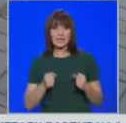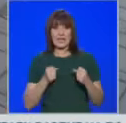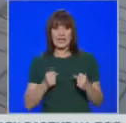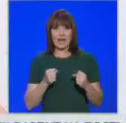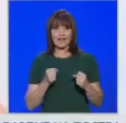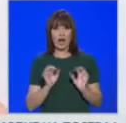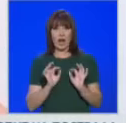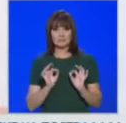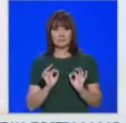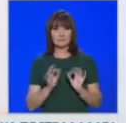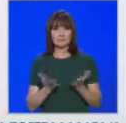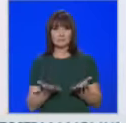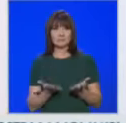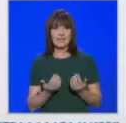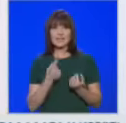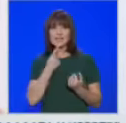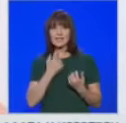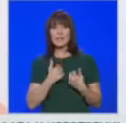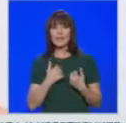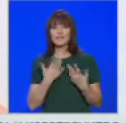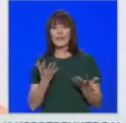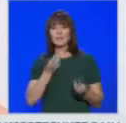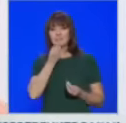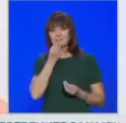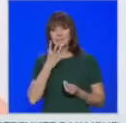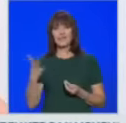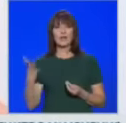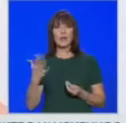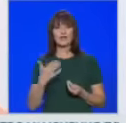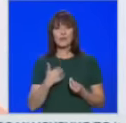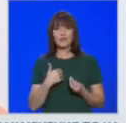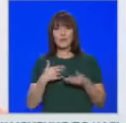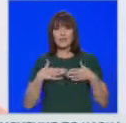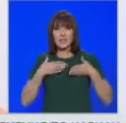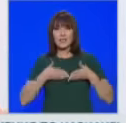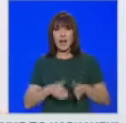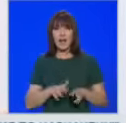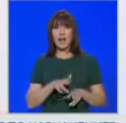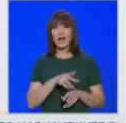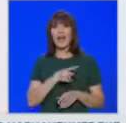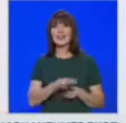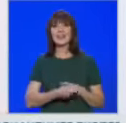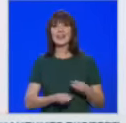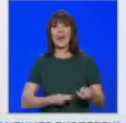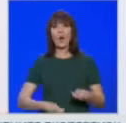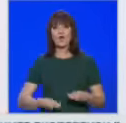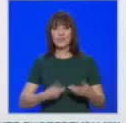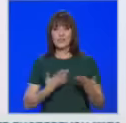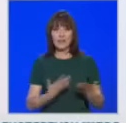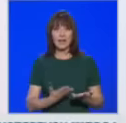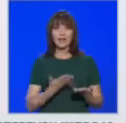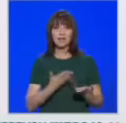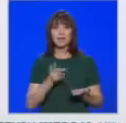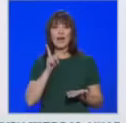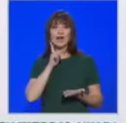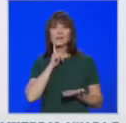това е хубавото. За мен това е нещо невероятно и то повече от нашия край. Търговишкия, че дал човек, който